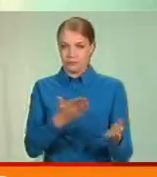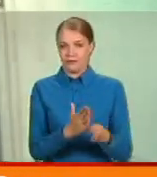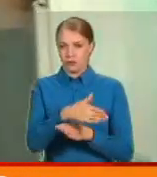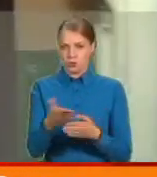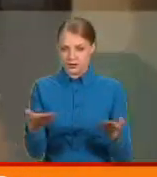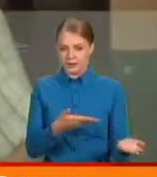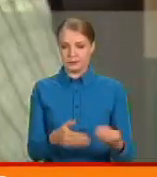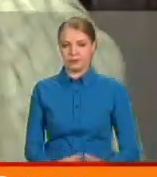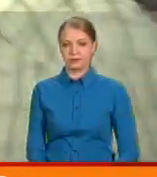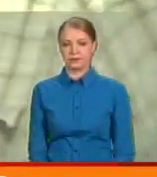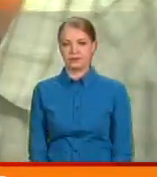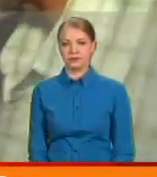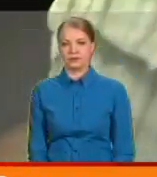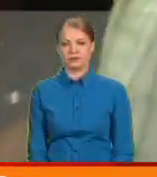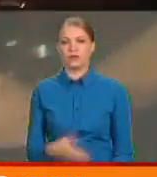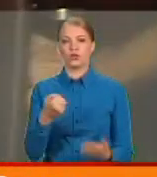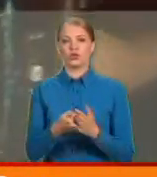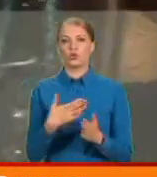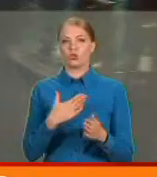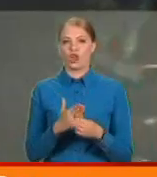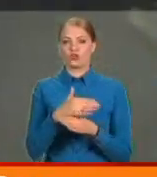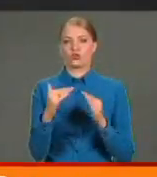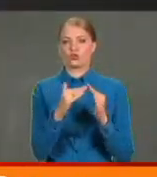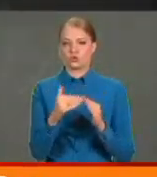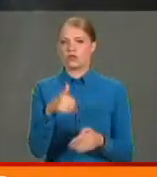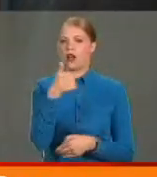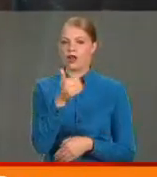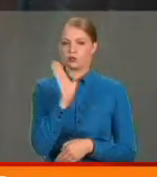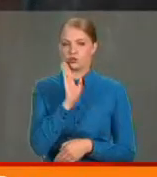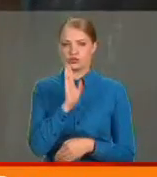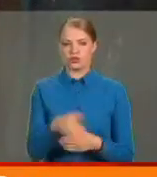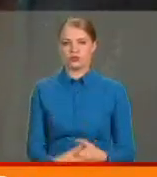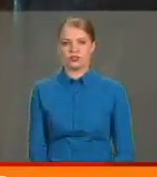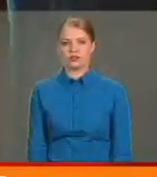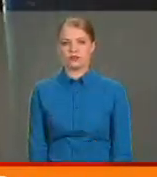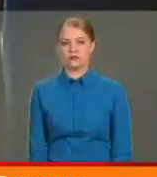гості до нашої сусідки, гарної жіночки.